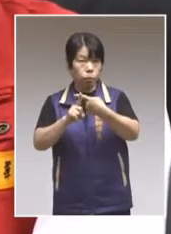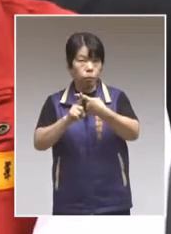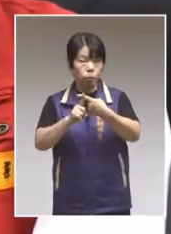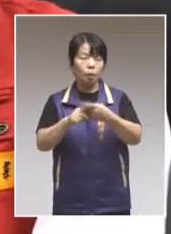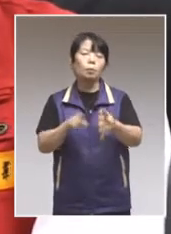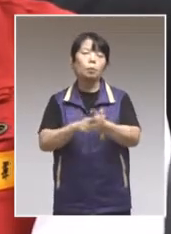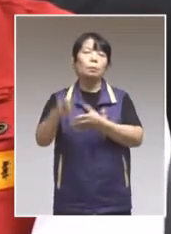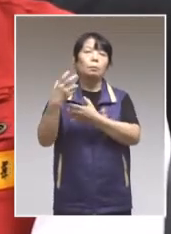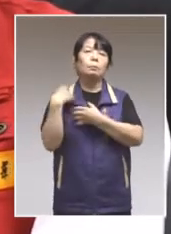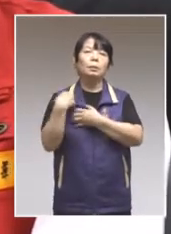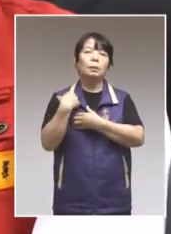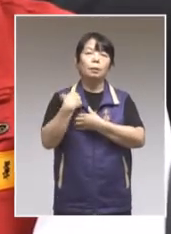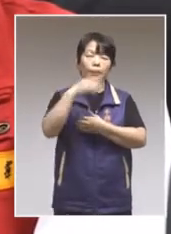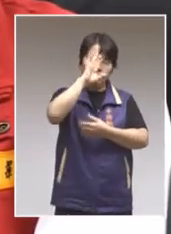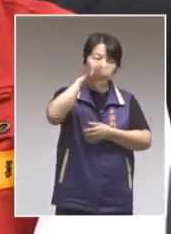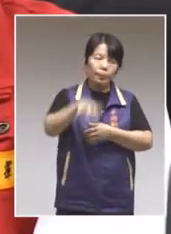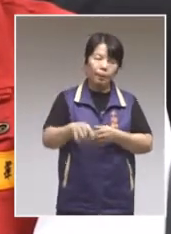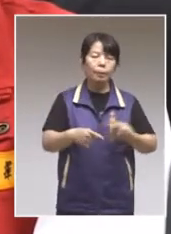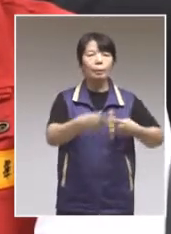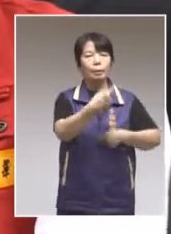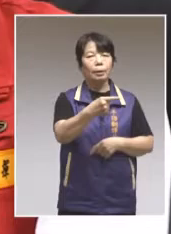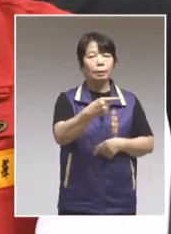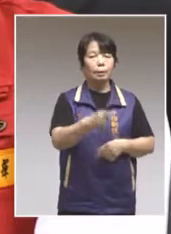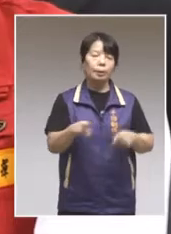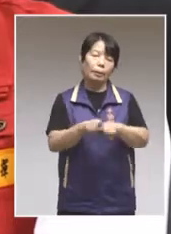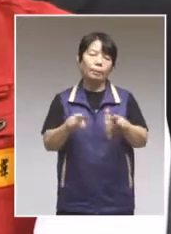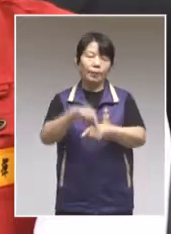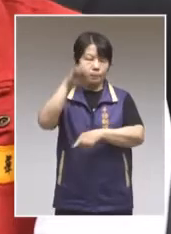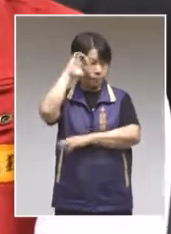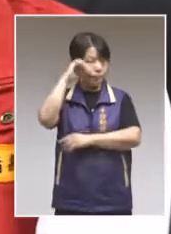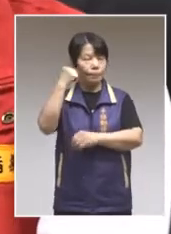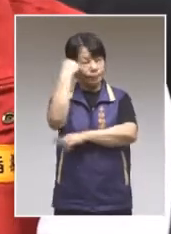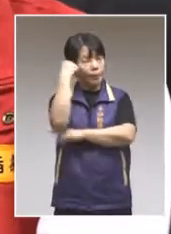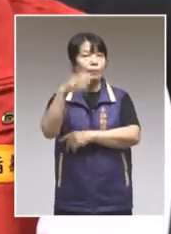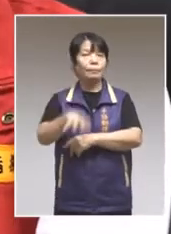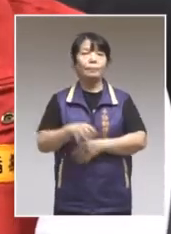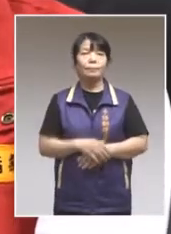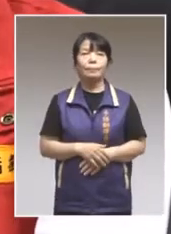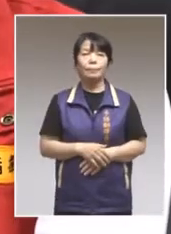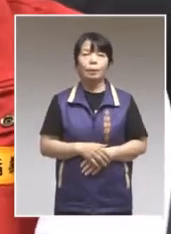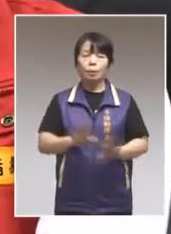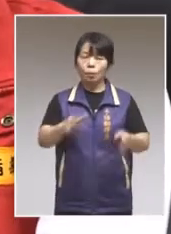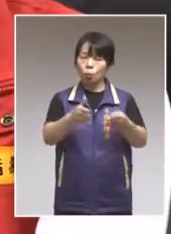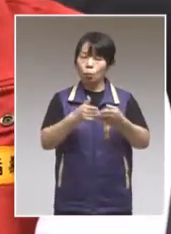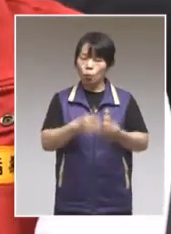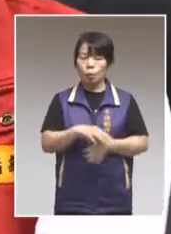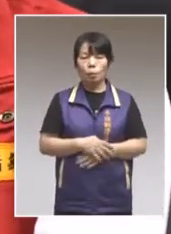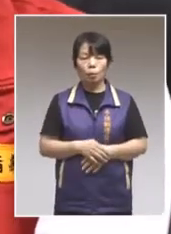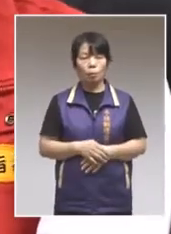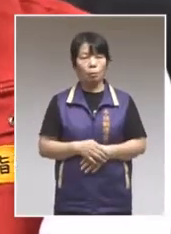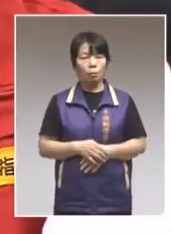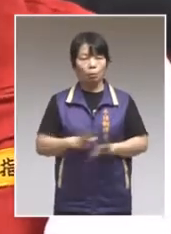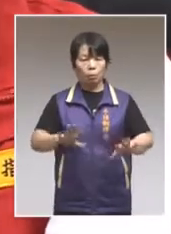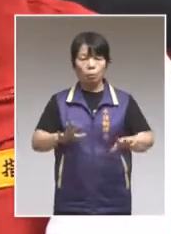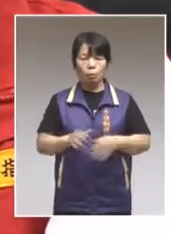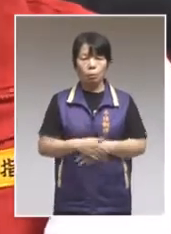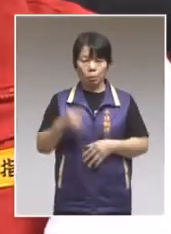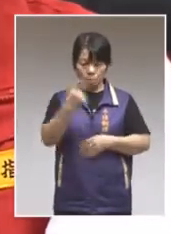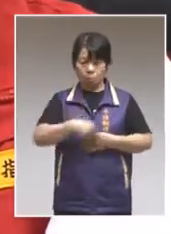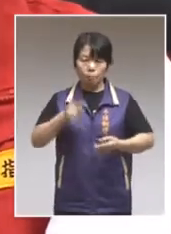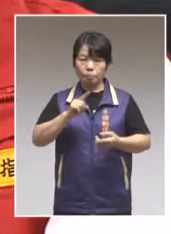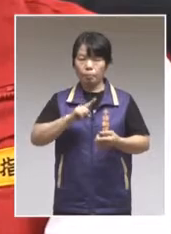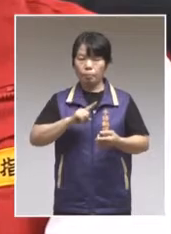专责病房，阴性就是一般病房，假如没有的话那就领药就可以回家所以这一张要提醒大